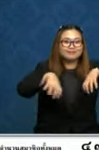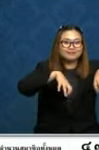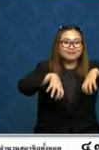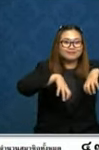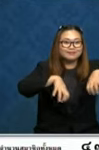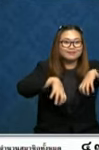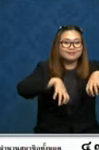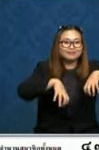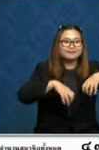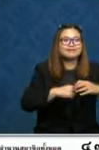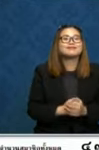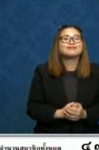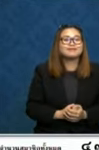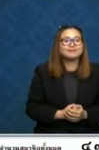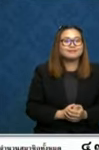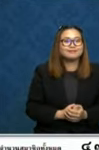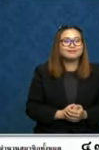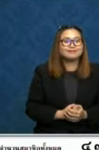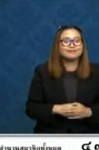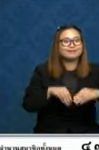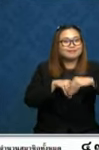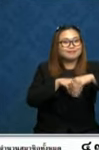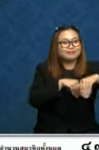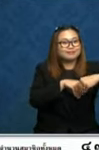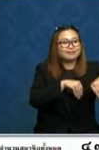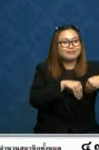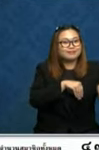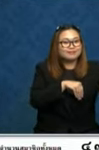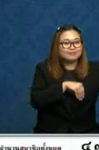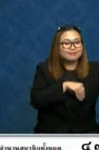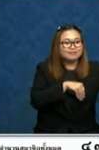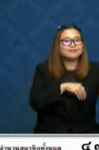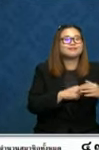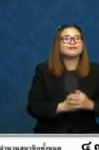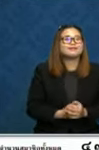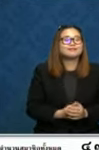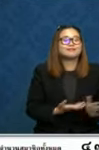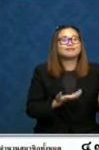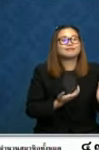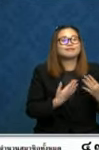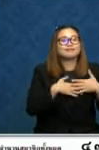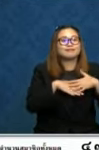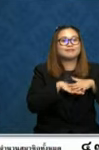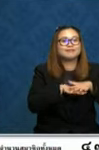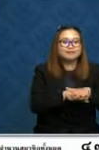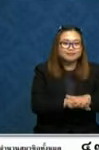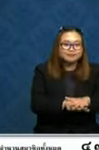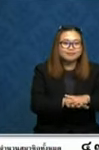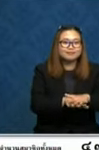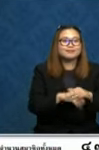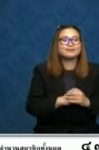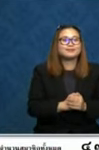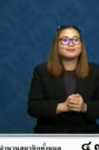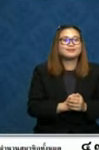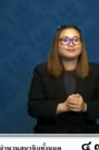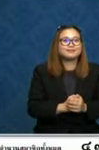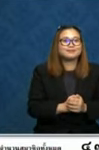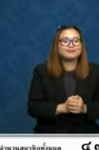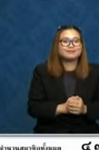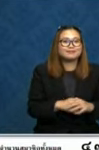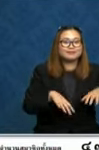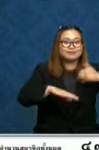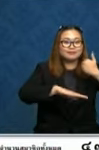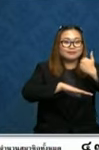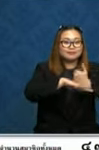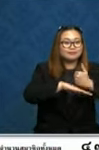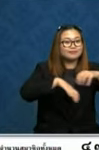อกว่าค่าใช้จ่ายในการสร้างเครือข่ายการมีส่วนร่วมนะครับสัมพันธ์นะครับพัฒนาสัมพันธ์กับผู้บริหาร